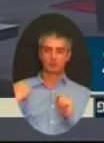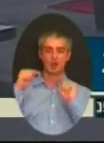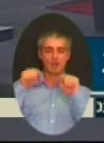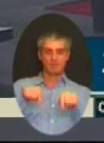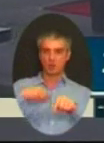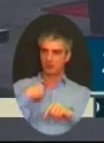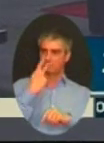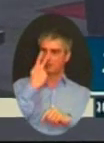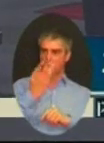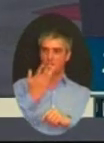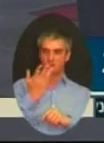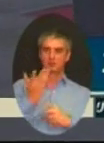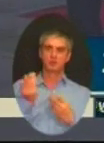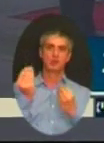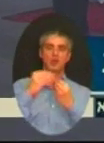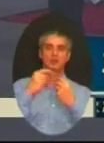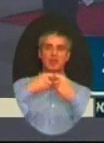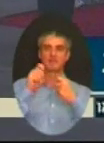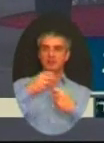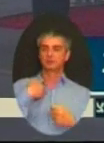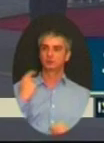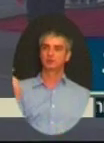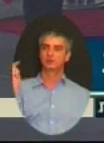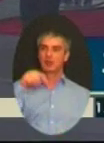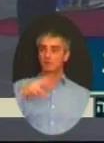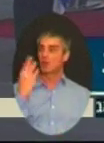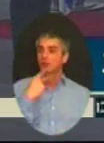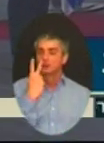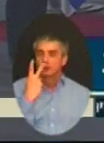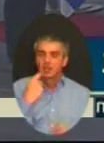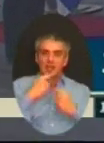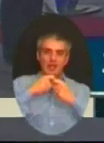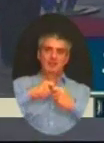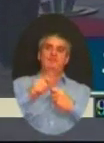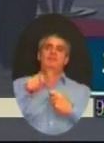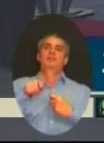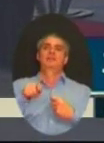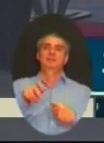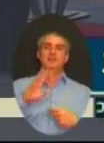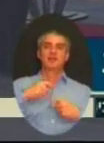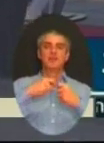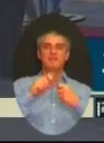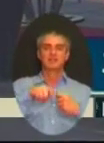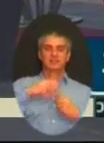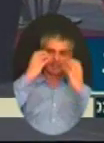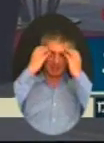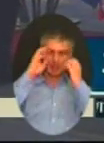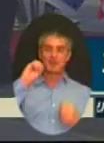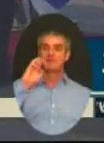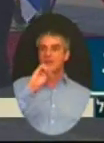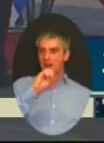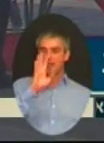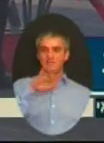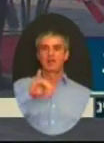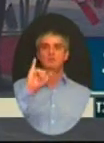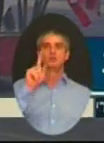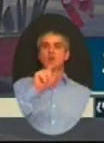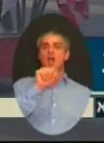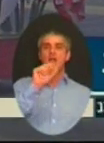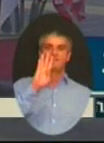לכאן, אני רואה שעוד חק רוצה להגיע. עוד שני חכים, יש לנו גם את חברת הכנסת מרב מיכאלי, וגם את יואב